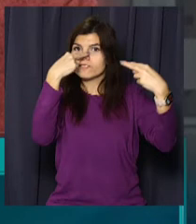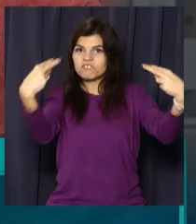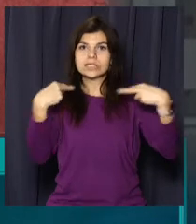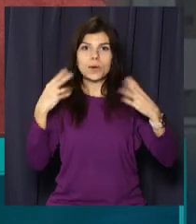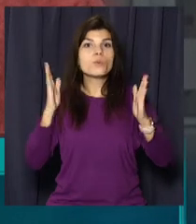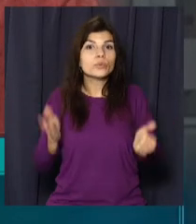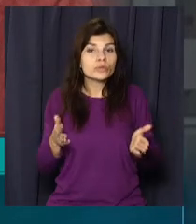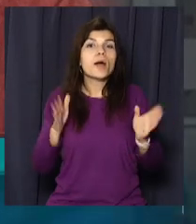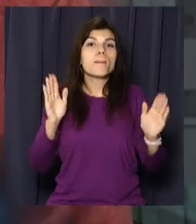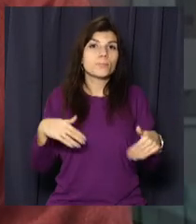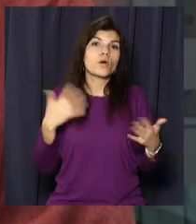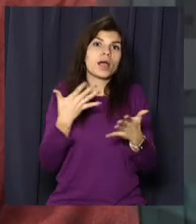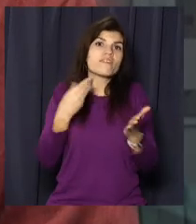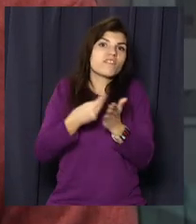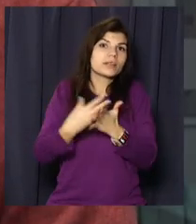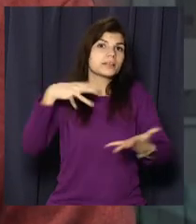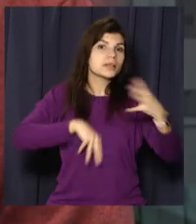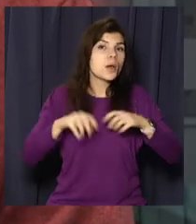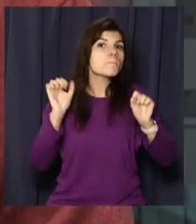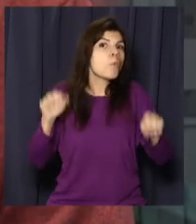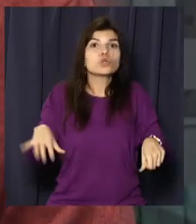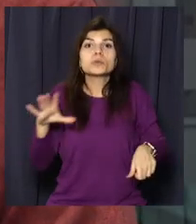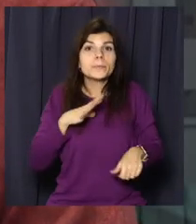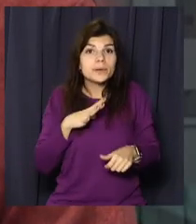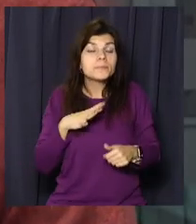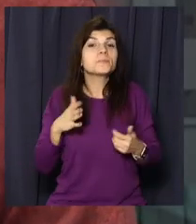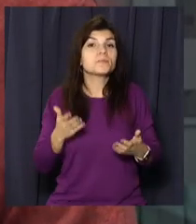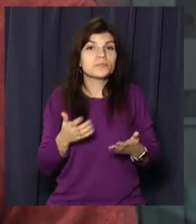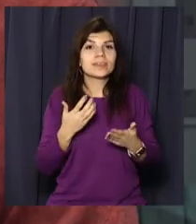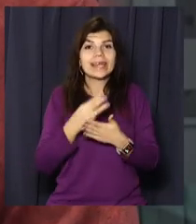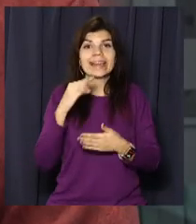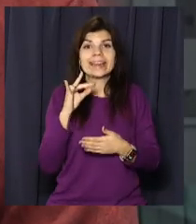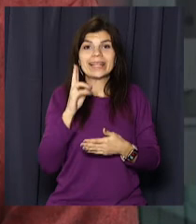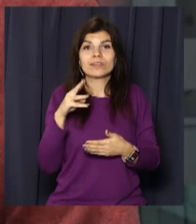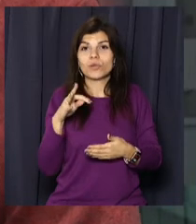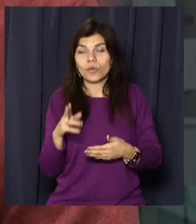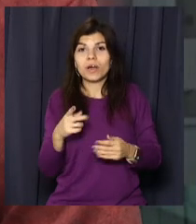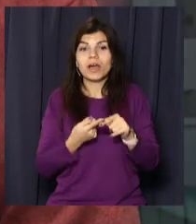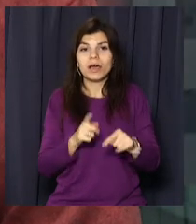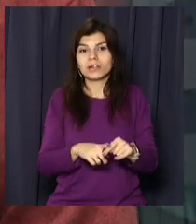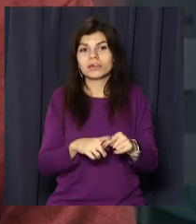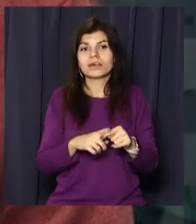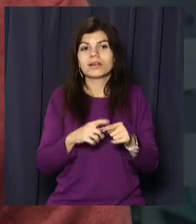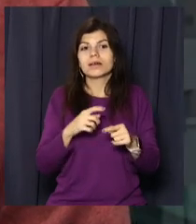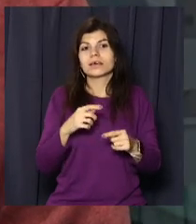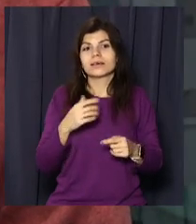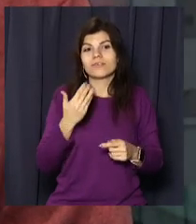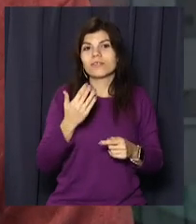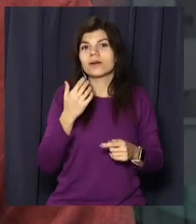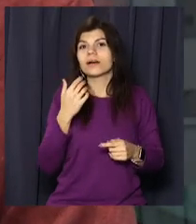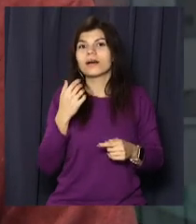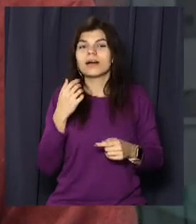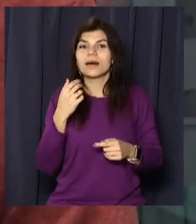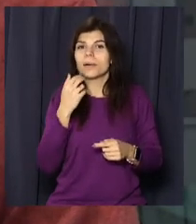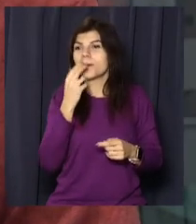а потім навіть якийсь фінансовий прибуток. Стосовно TikTok-у ще, це типовий приклад кліпового мислення. Коли ми не